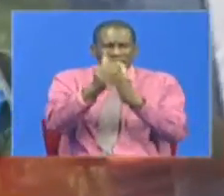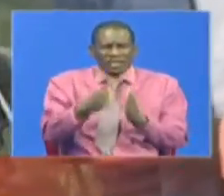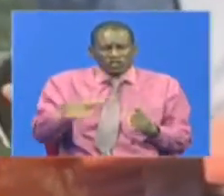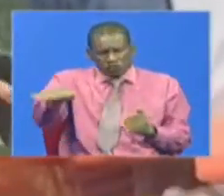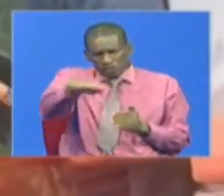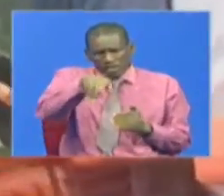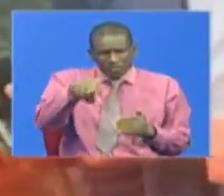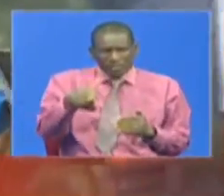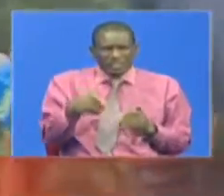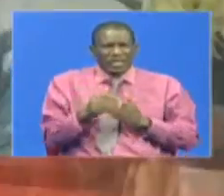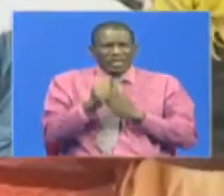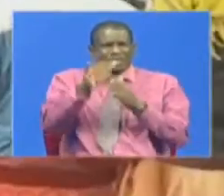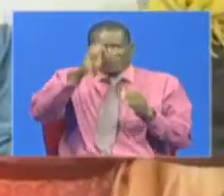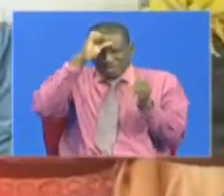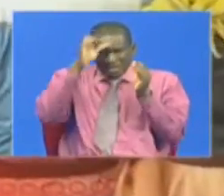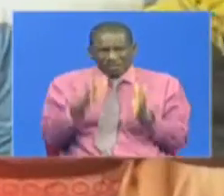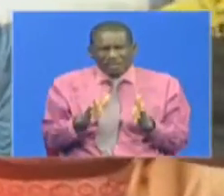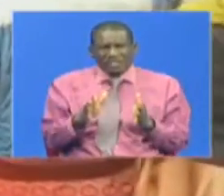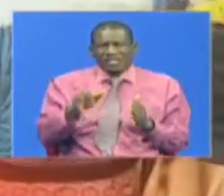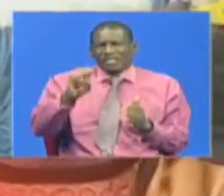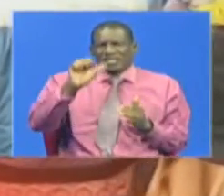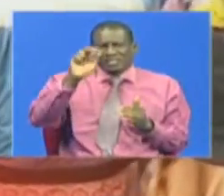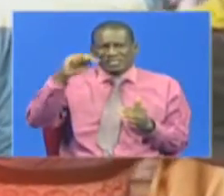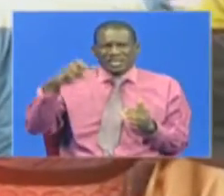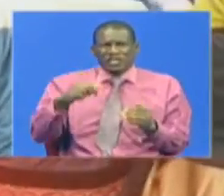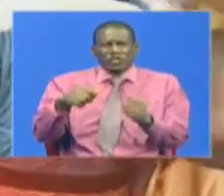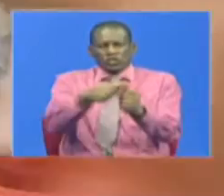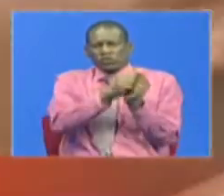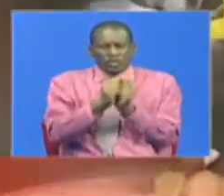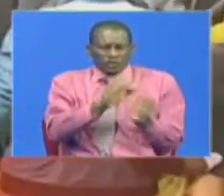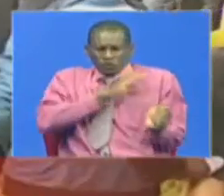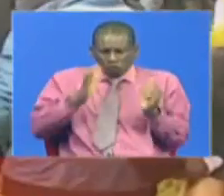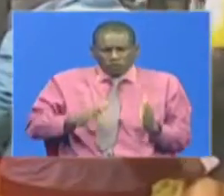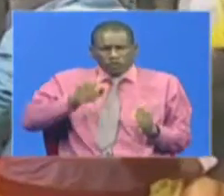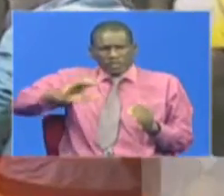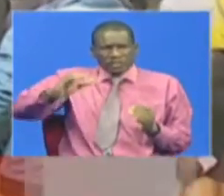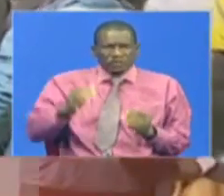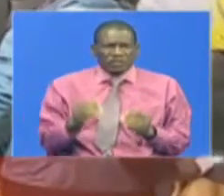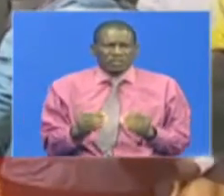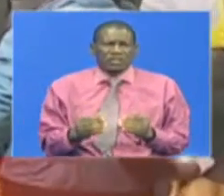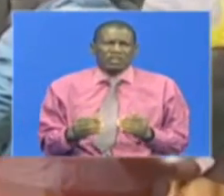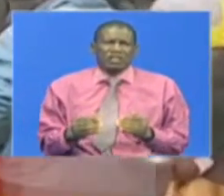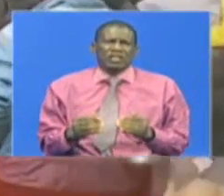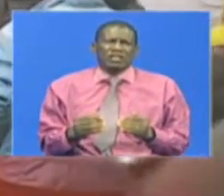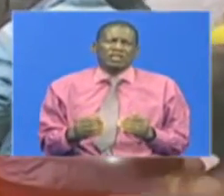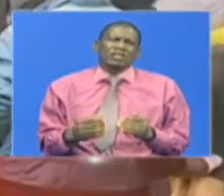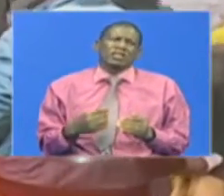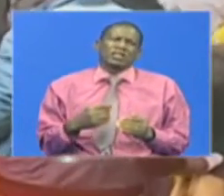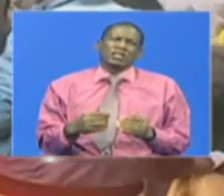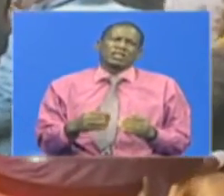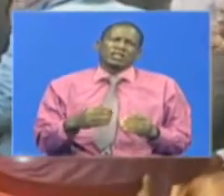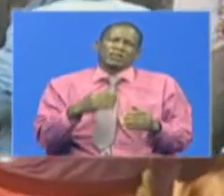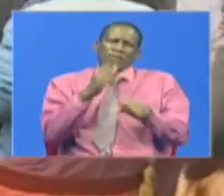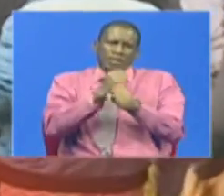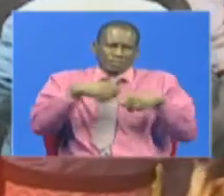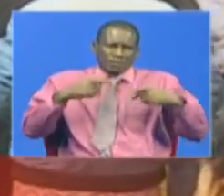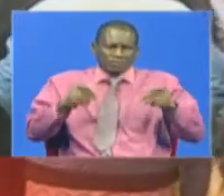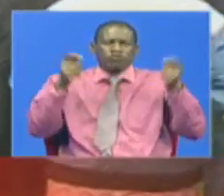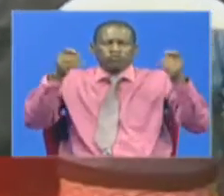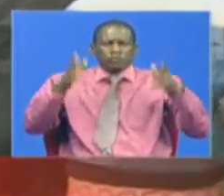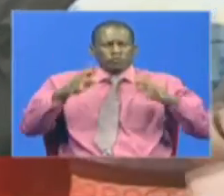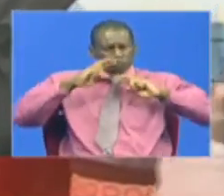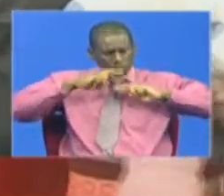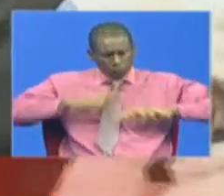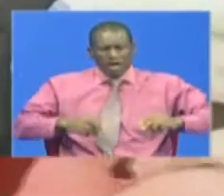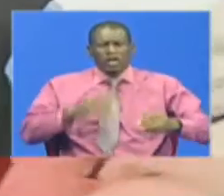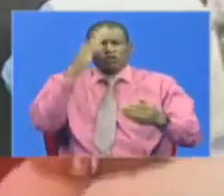hili wakiongozwa na Governor Stephen Sang pamoja na commissioner wa kaunti hiyo Olaka Kutwa waliwatuliza waandamanaji na kuhakikishia